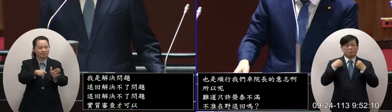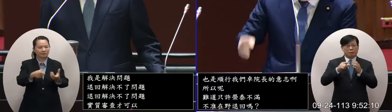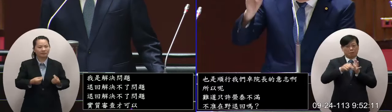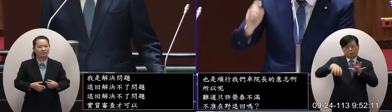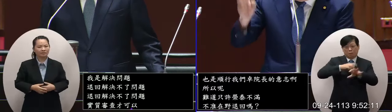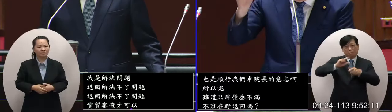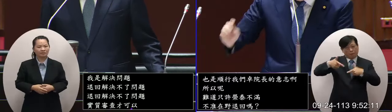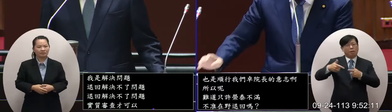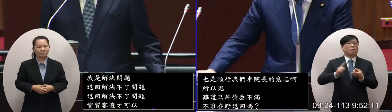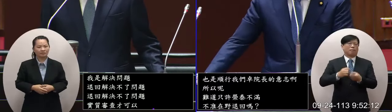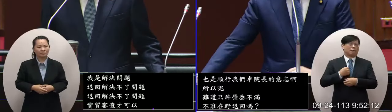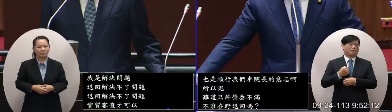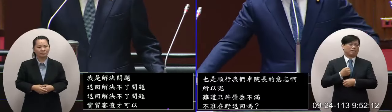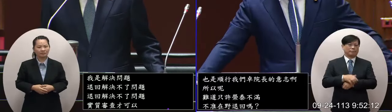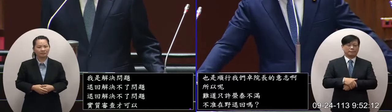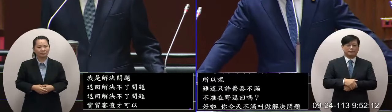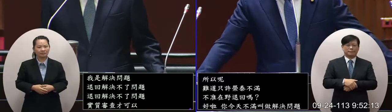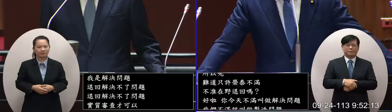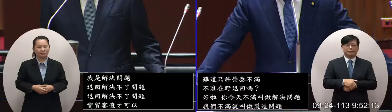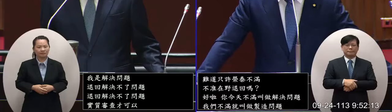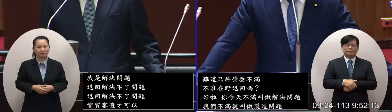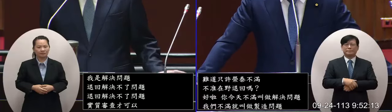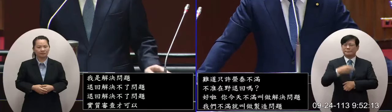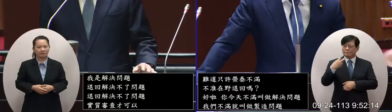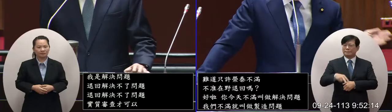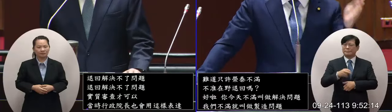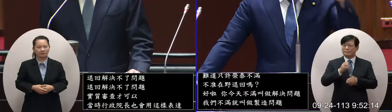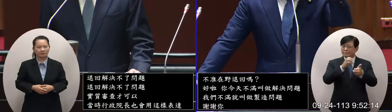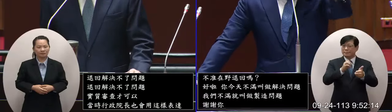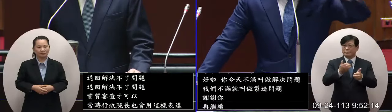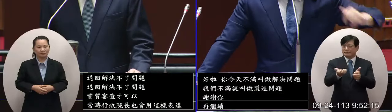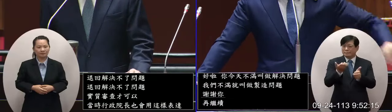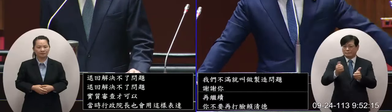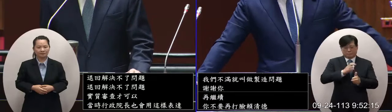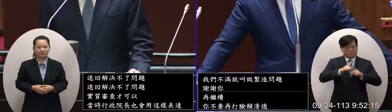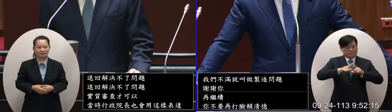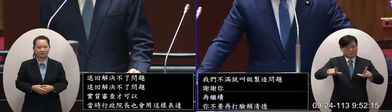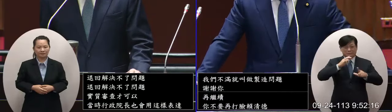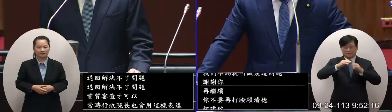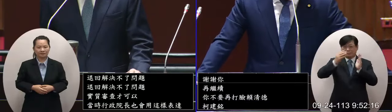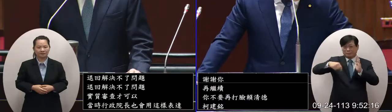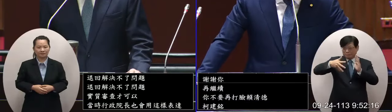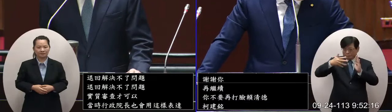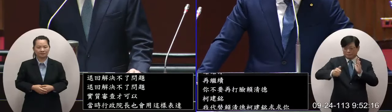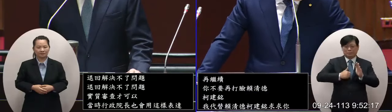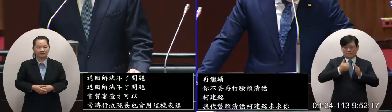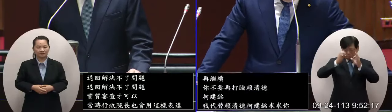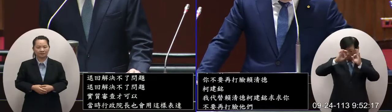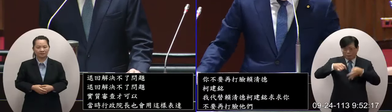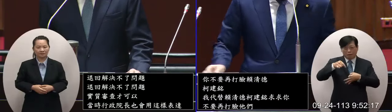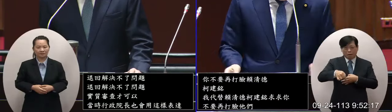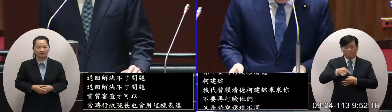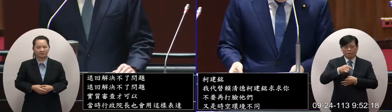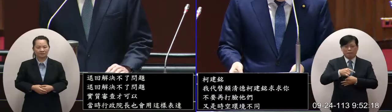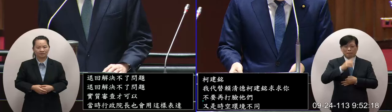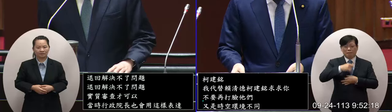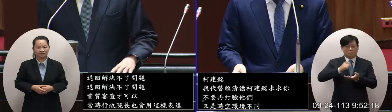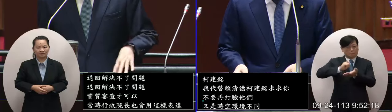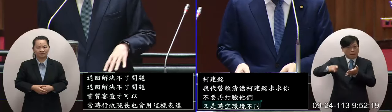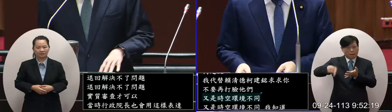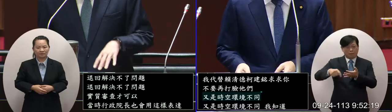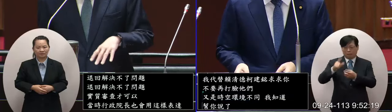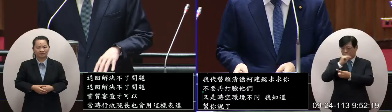境不同，我知道，帮你讲了。那我跟你讲啊，刚刚我们伟大的卓院长这么要反省这个所谓的标案